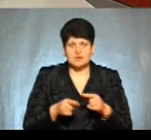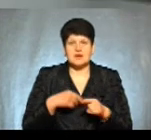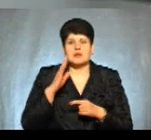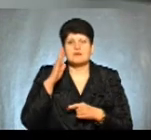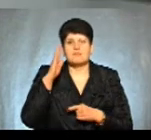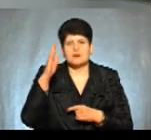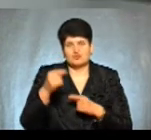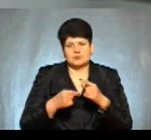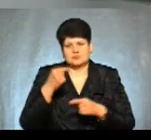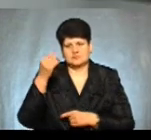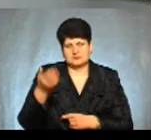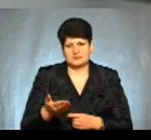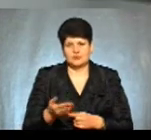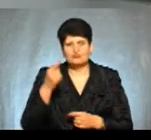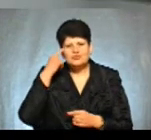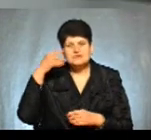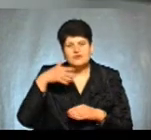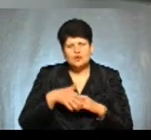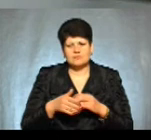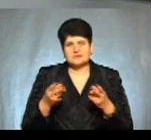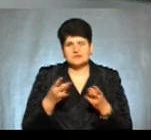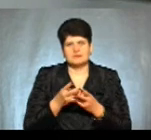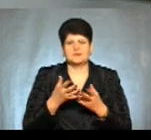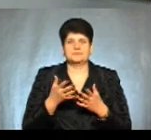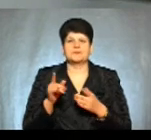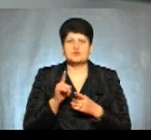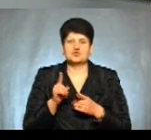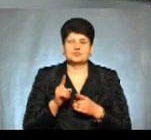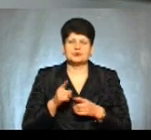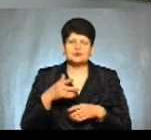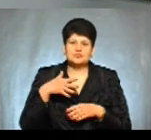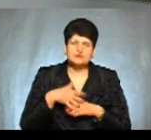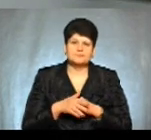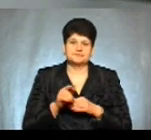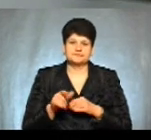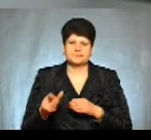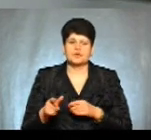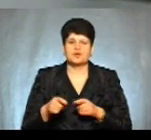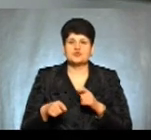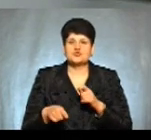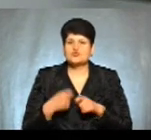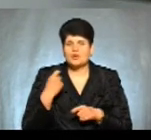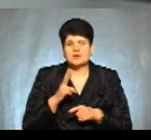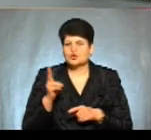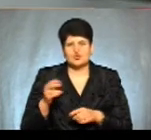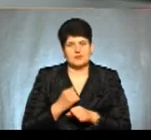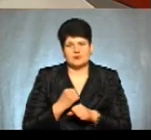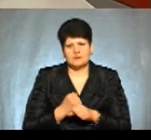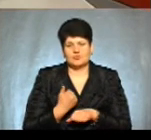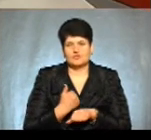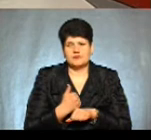і майбутнього. Тому, власне, свідомість людей все-таки, я вірю, те, що вона спрацює на те, що шкоди ніхто не наносить. Саме головне,